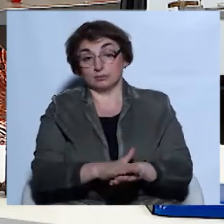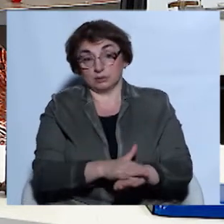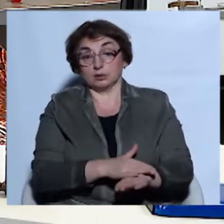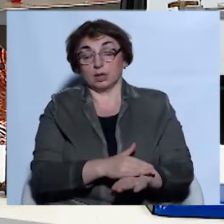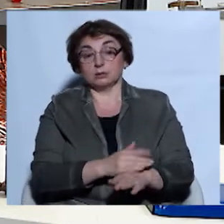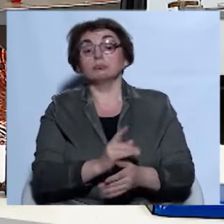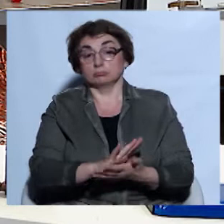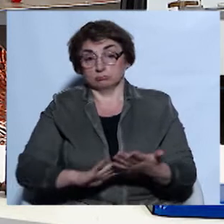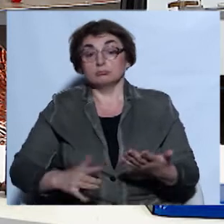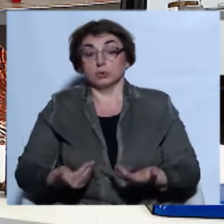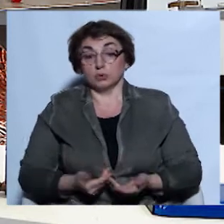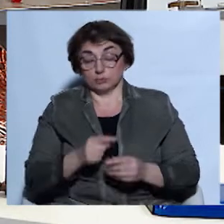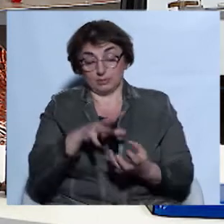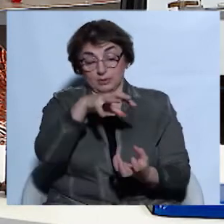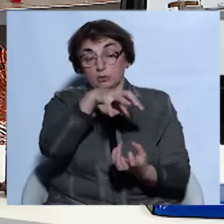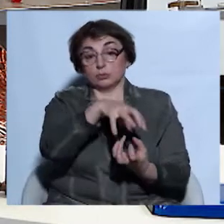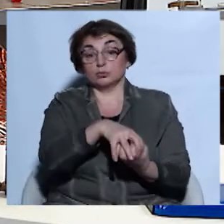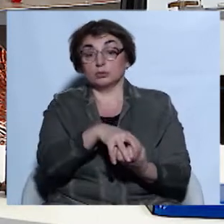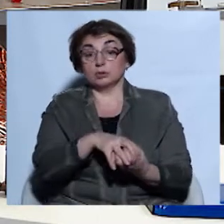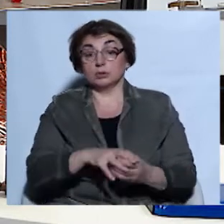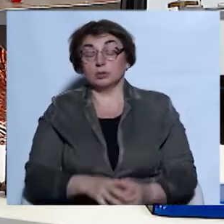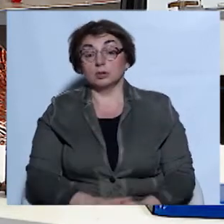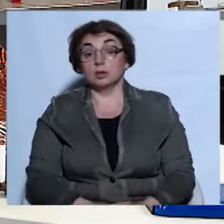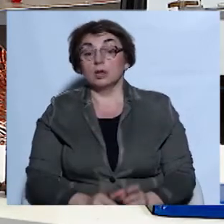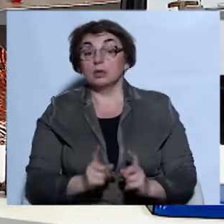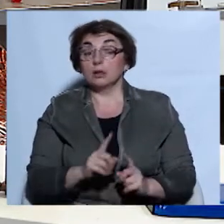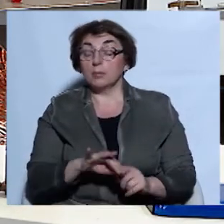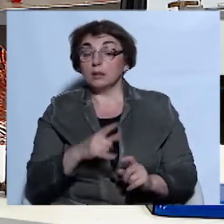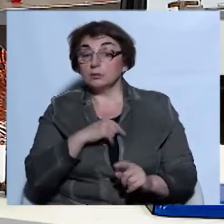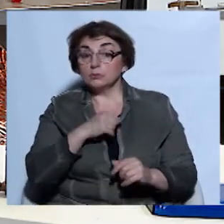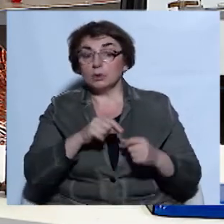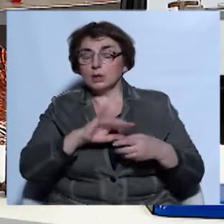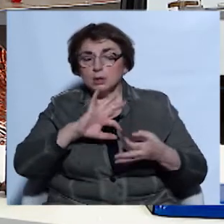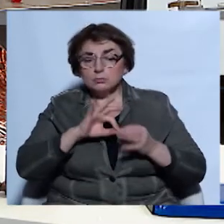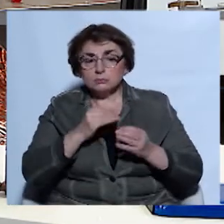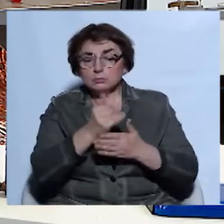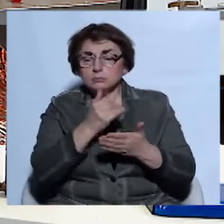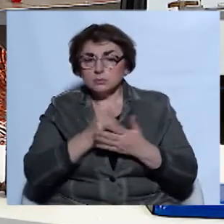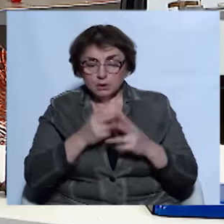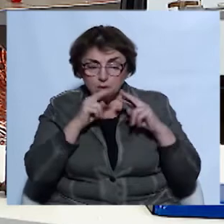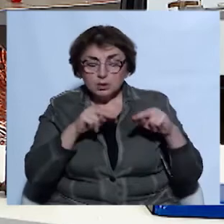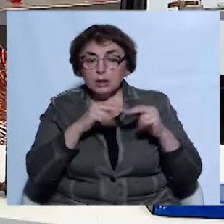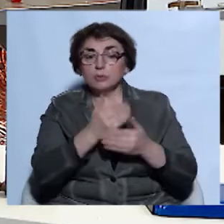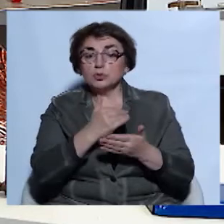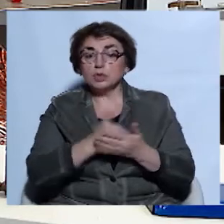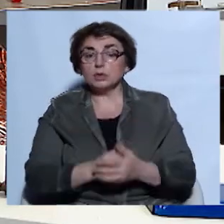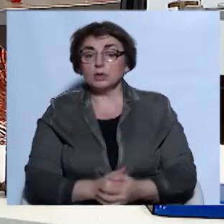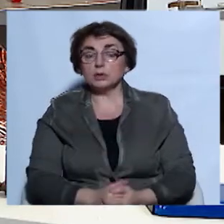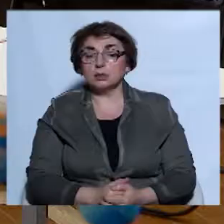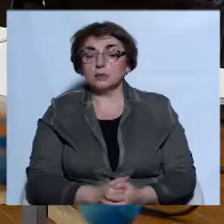დიდხანს გაძლებდა აი ამ დახურულ ჭურჭელში. და მან ასეთი რამ თქვა დაკვირვების შედეგად,